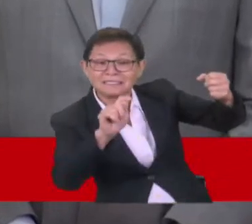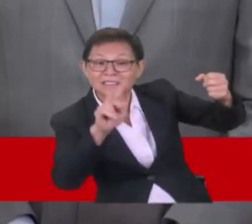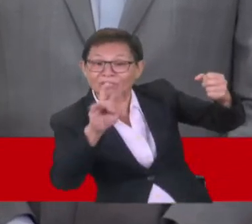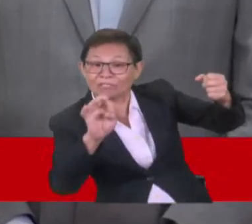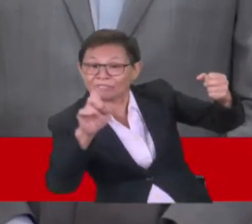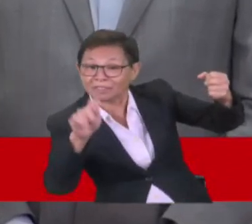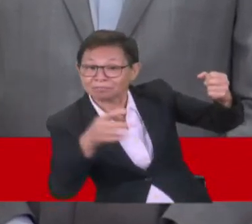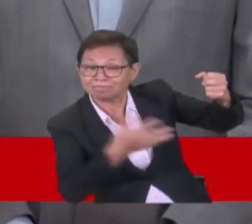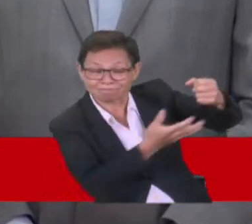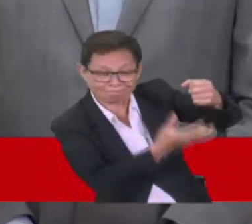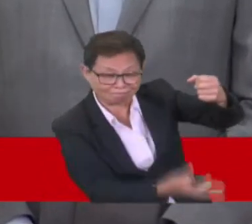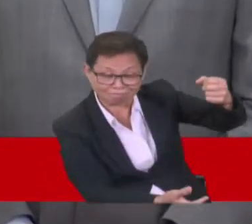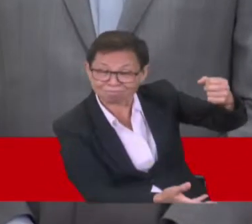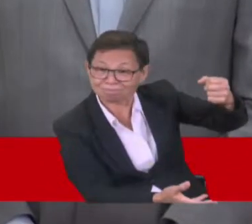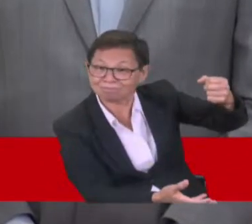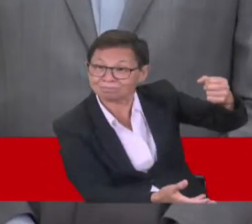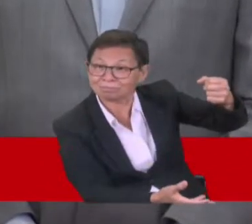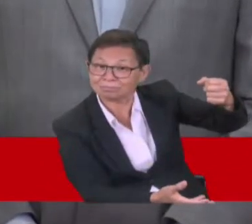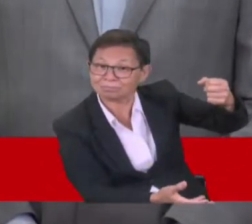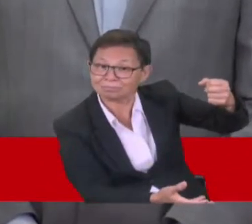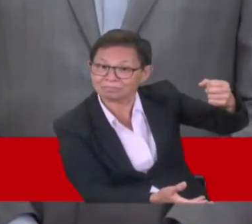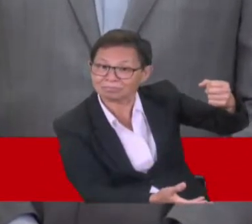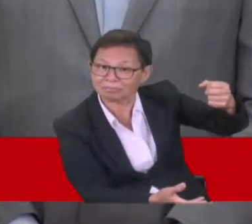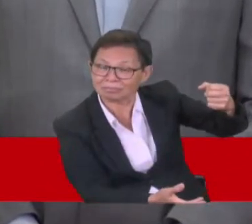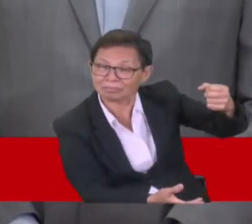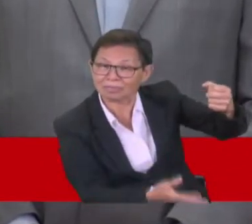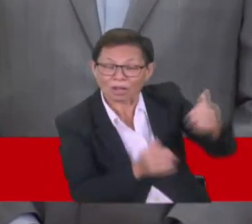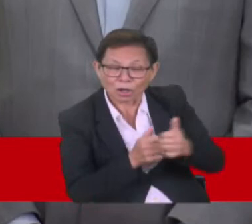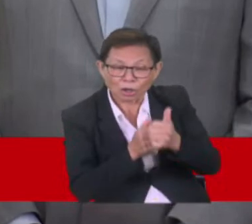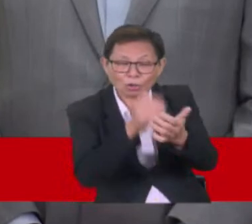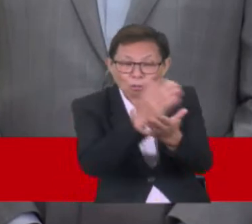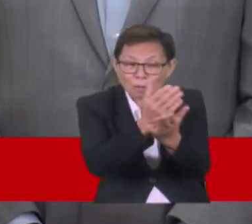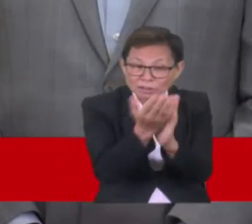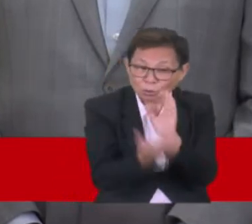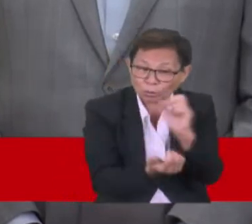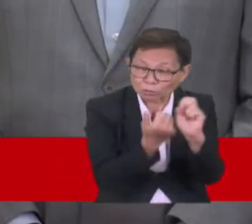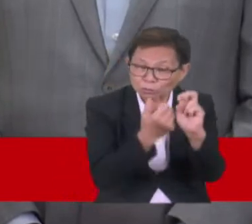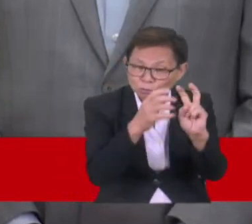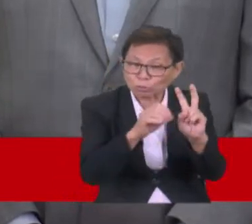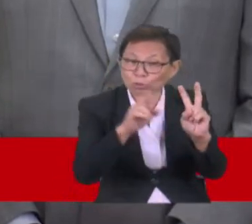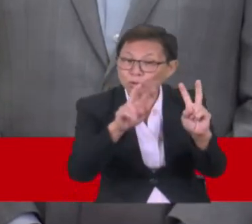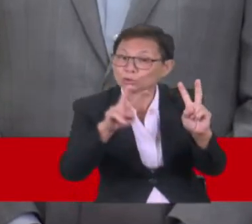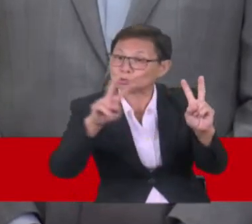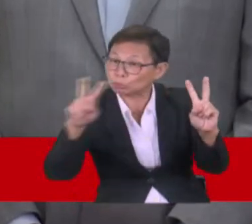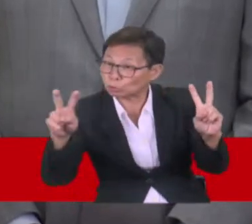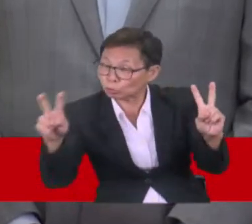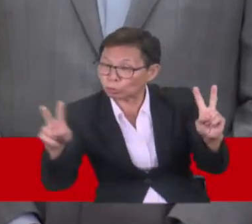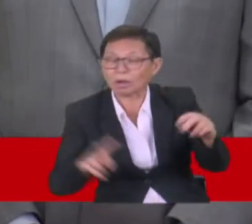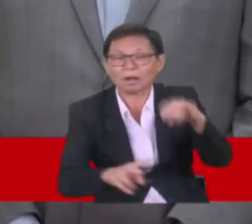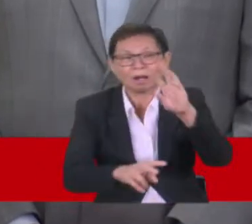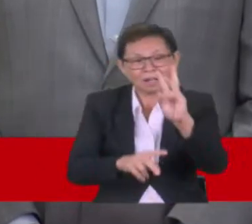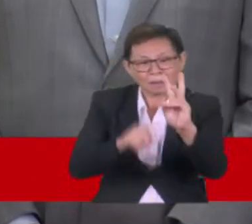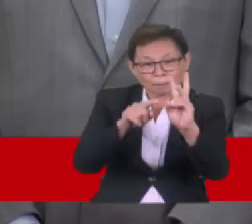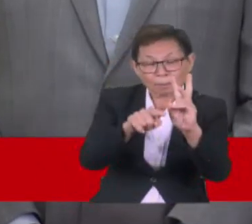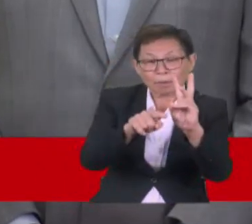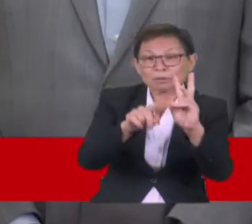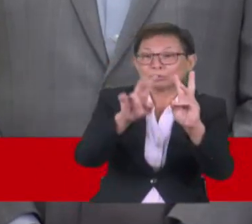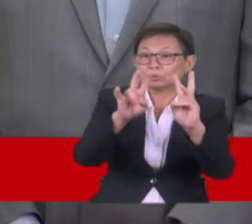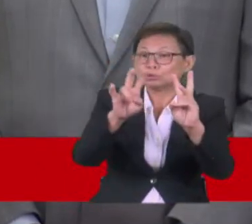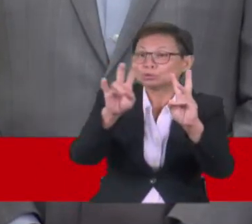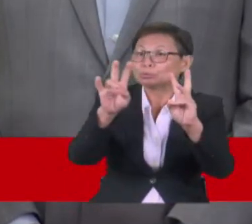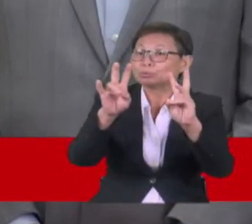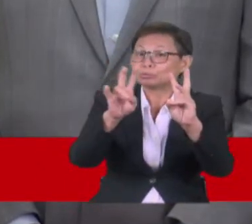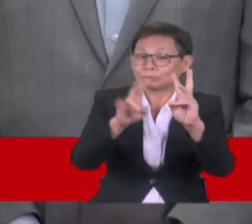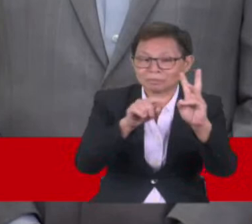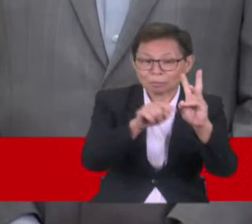ini mengikut belanjaan tahun lalu adalah enam puluhan tujuh